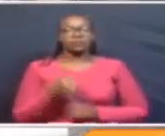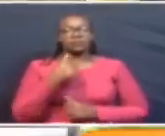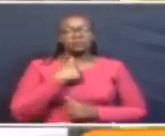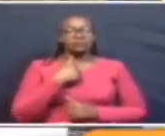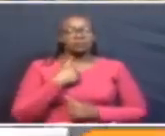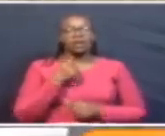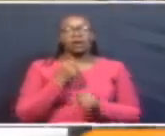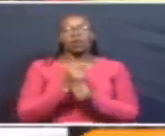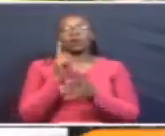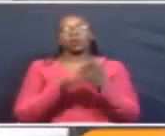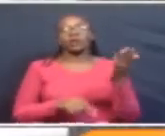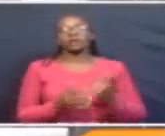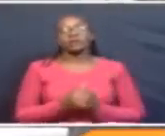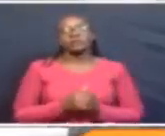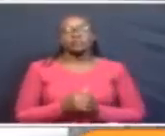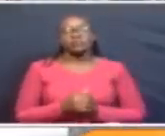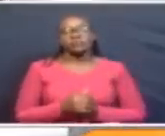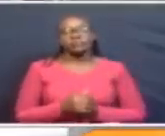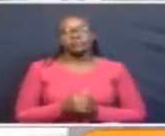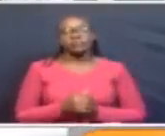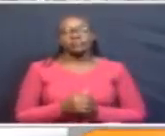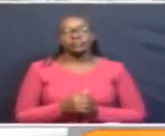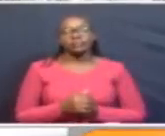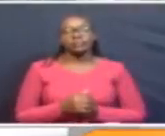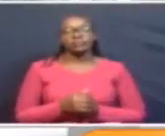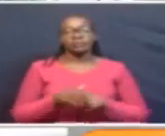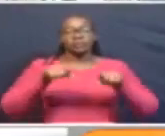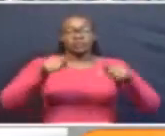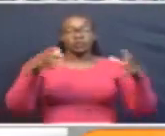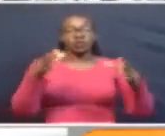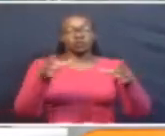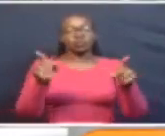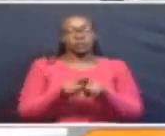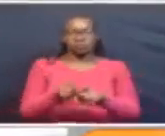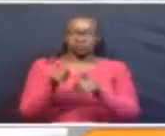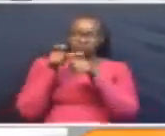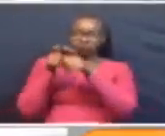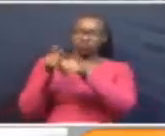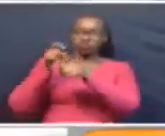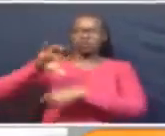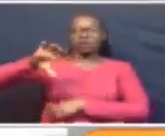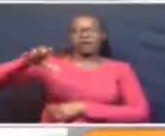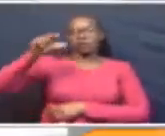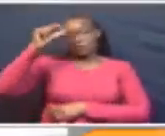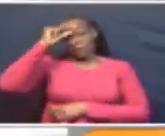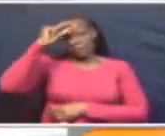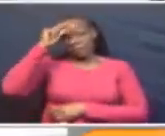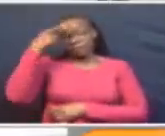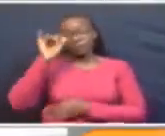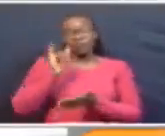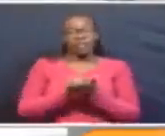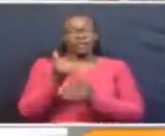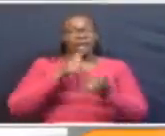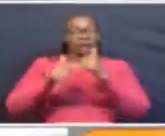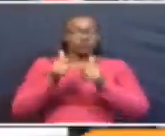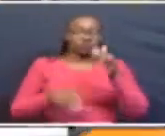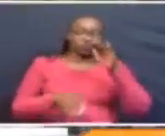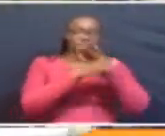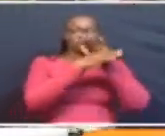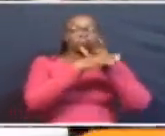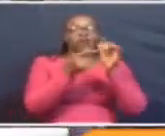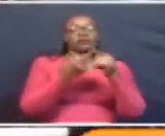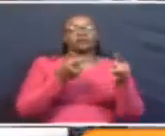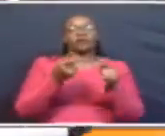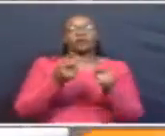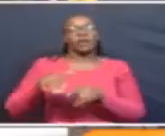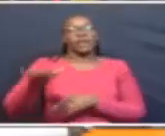niende wapi? Wahudumu hao aidha wanakashifu usimamizi wa kaunti kwa hatua ya kuwafurusha katika maeneo yao